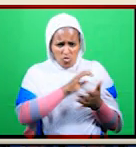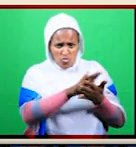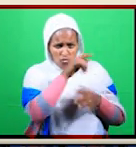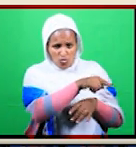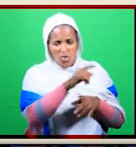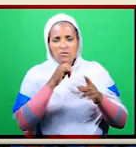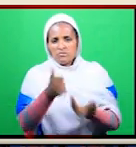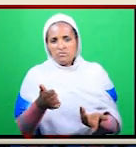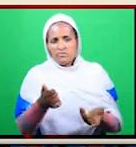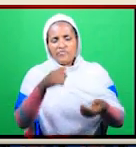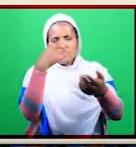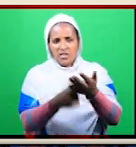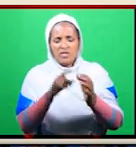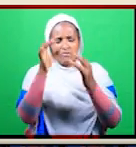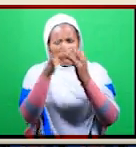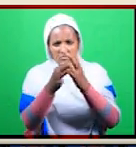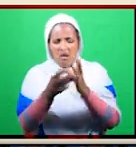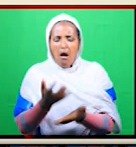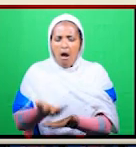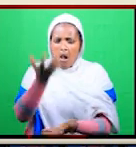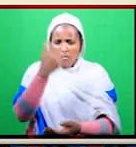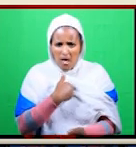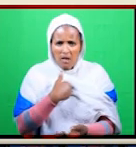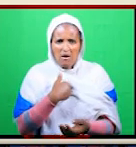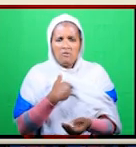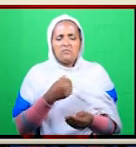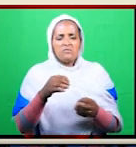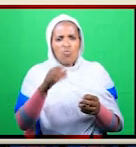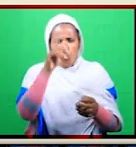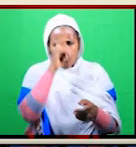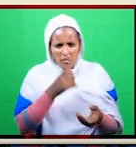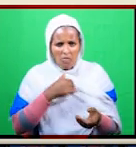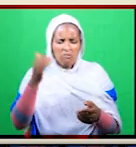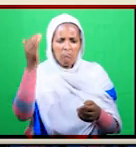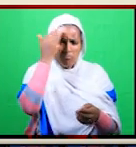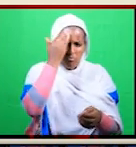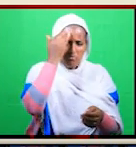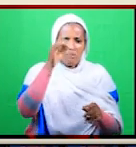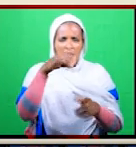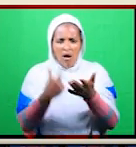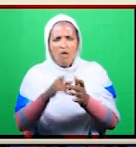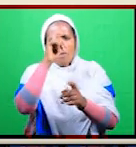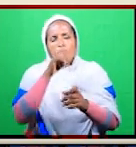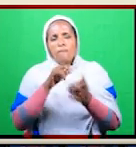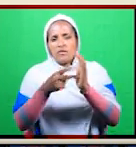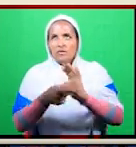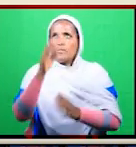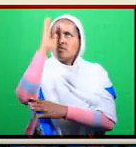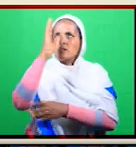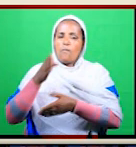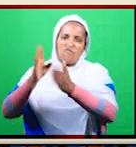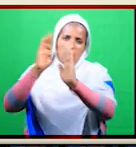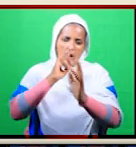ጉድለት አይባቸዋለሁኝ ጉድለቱን ቁጭ ብሎ ተነጋግሮ ከጋብቻ በፊት ጉድለቱን ለመፍታት መሞከር ነው። እዚህ